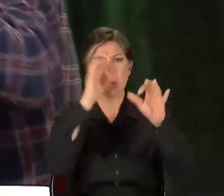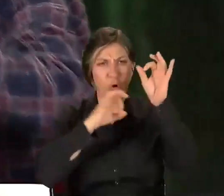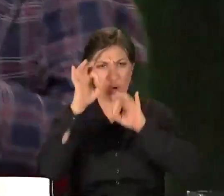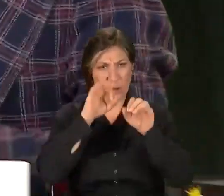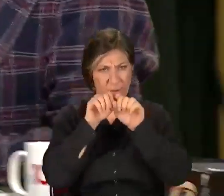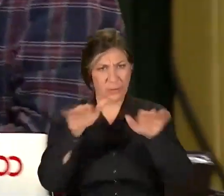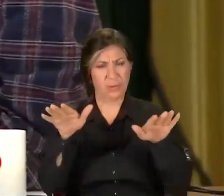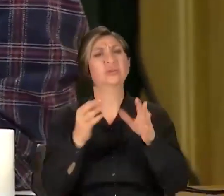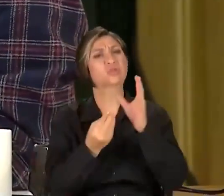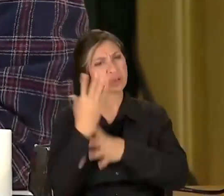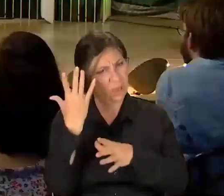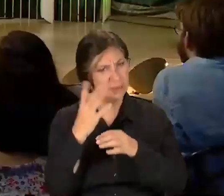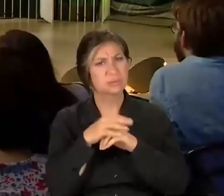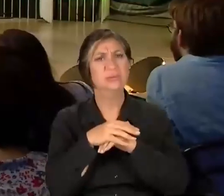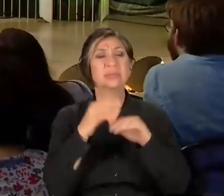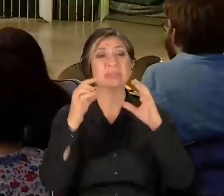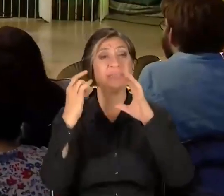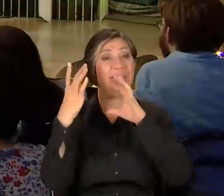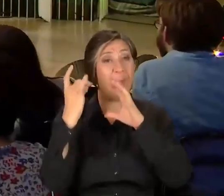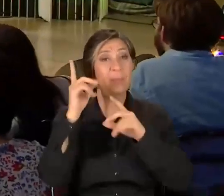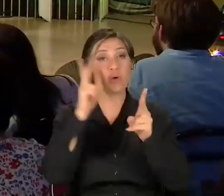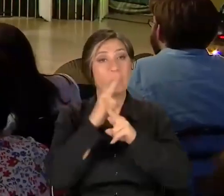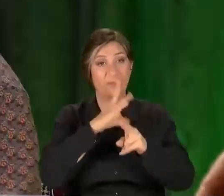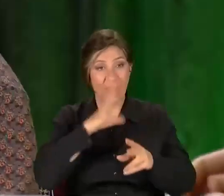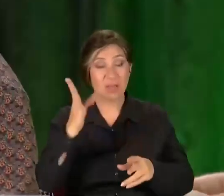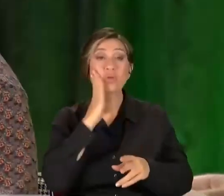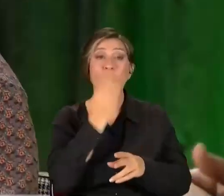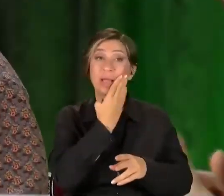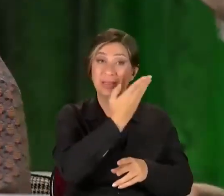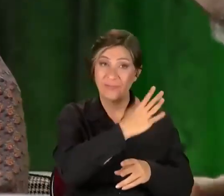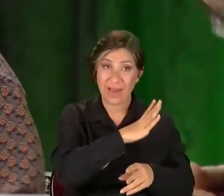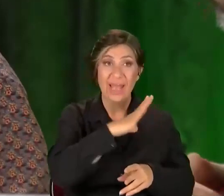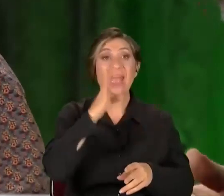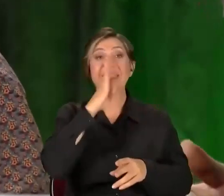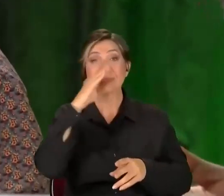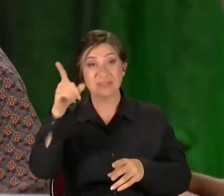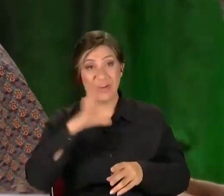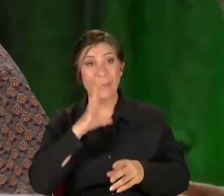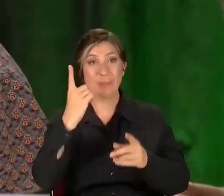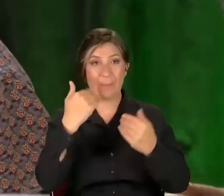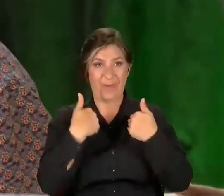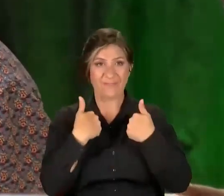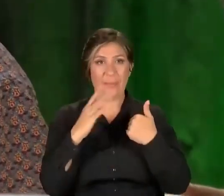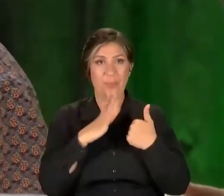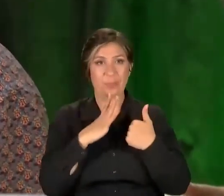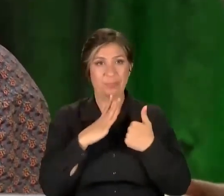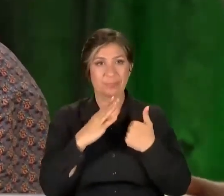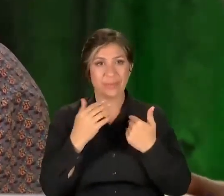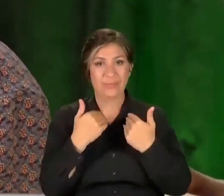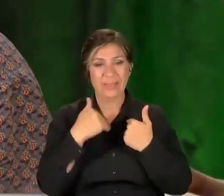yazsak İttifak Komedi. Çıkar. Çıkar. Diyarbakırlı bir komedyen var. Tokatlı bir komedyen var. Vay. İzmitli bir komedyen var. Bir de ben varım.